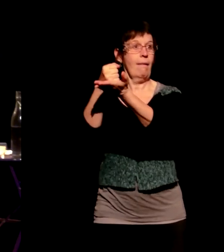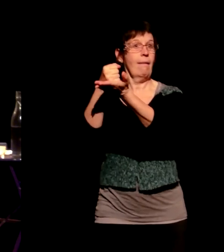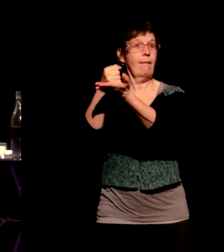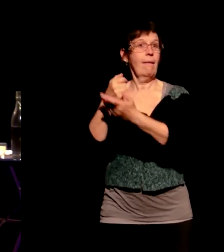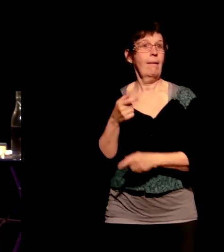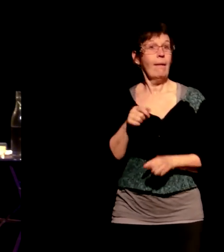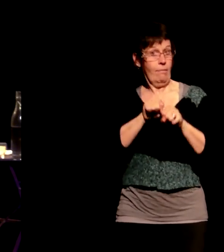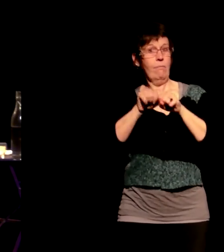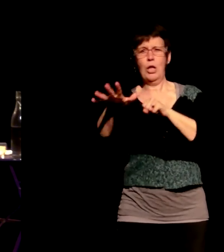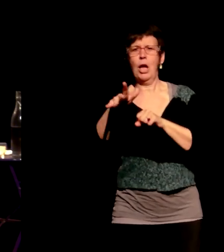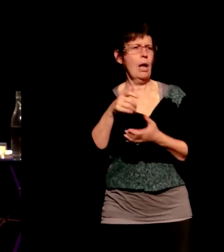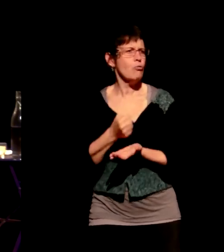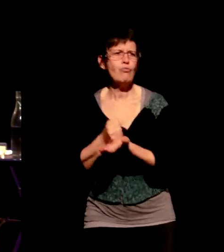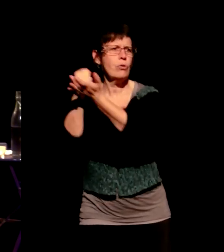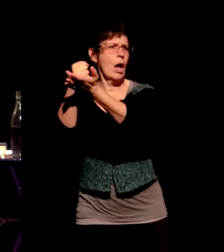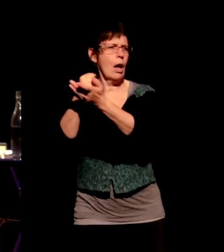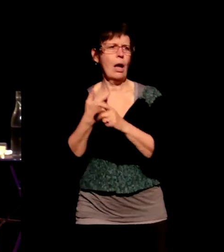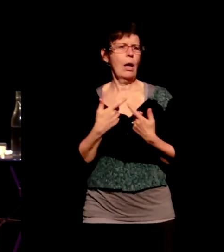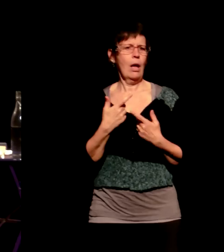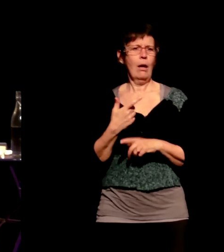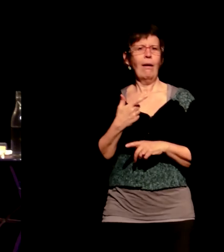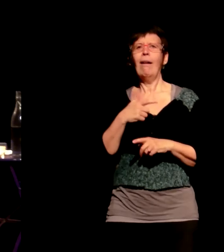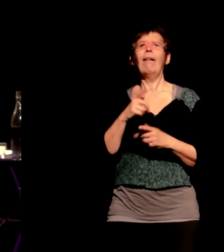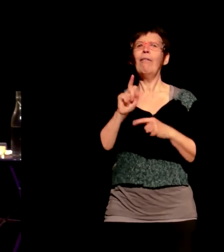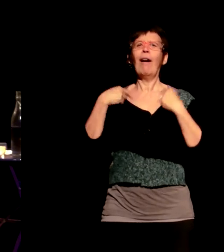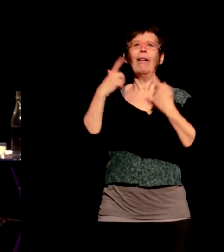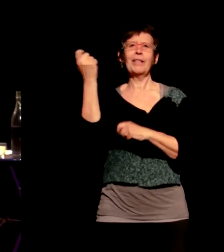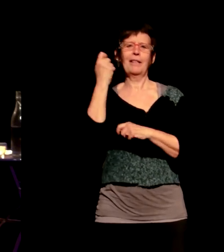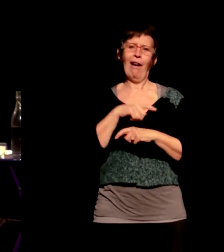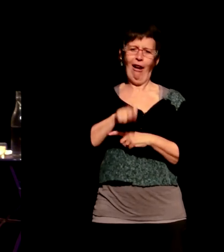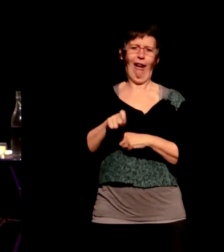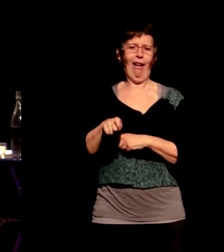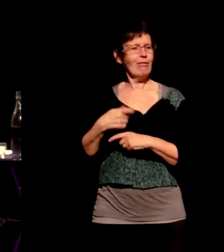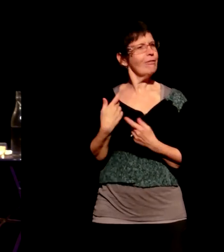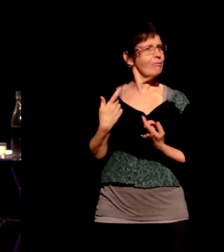unanimes sur le soutien à Charlie Hebdo. Le tapis rouge leur est déroulé à Cannes. Ils vont à Cannes.